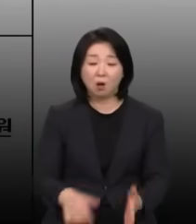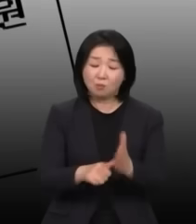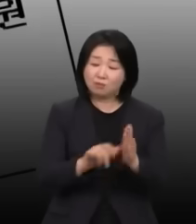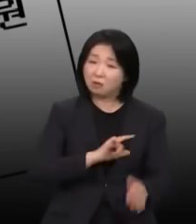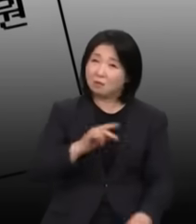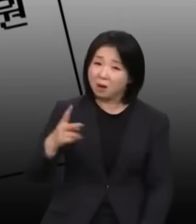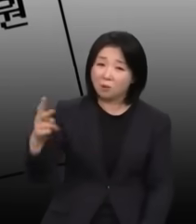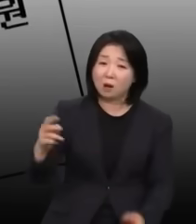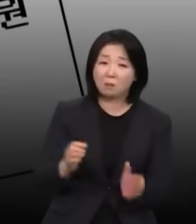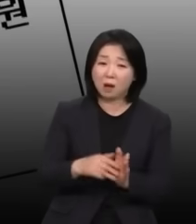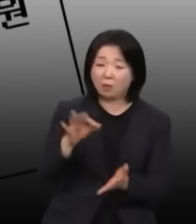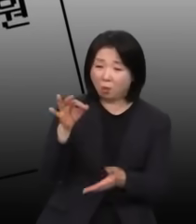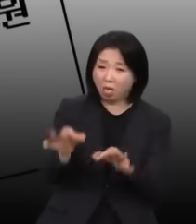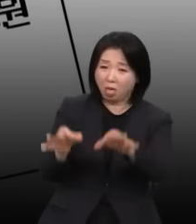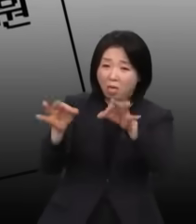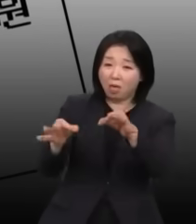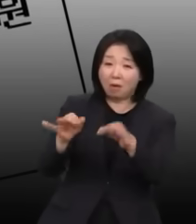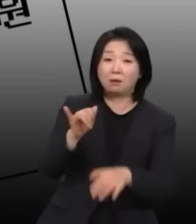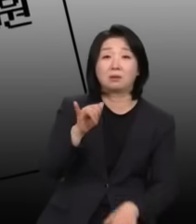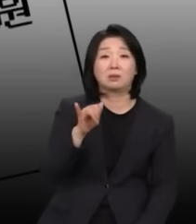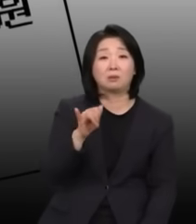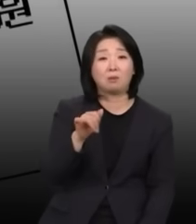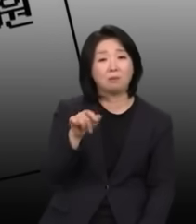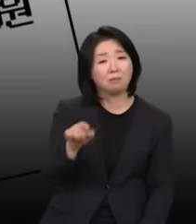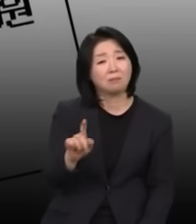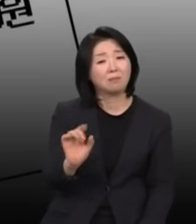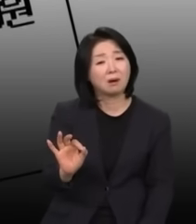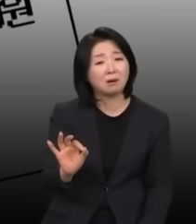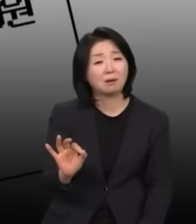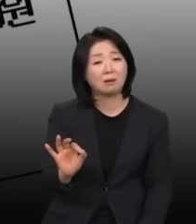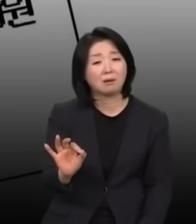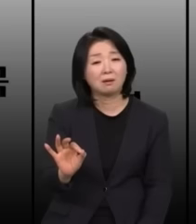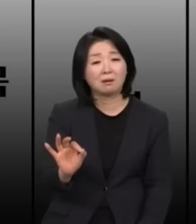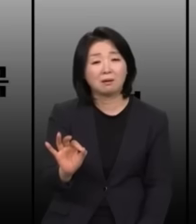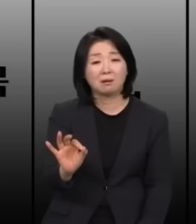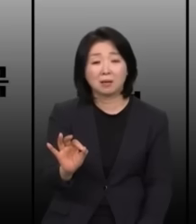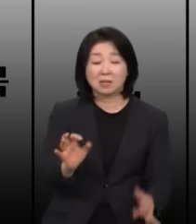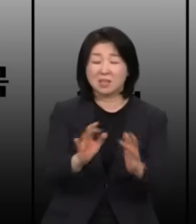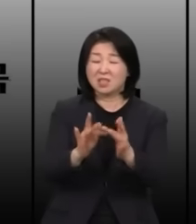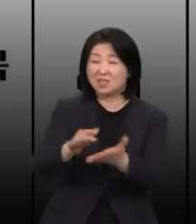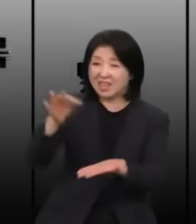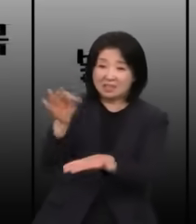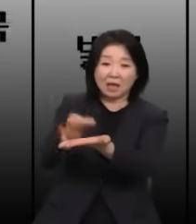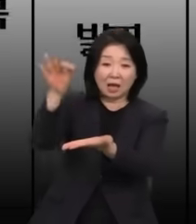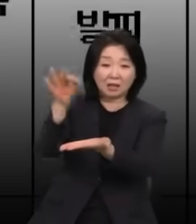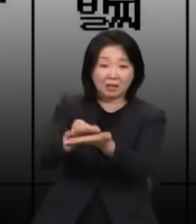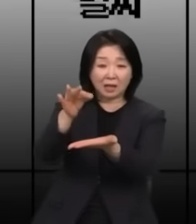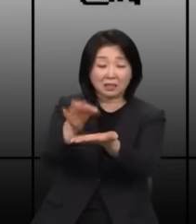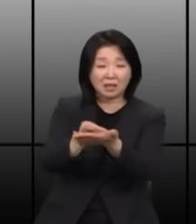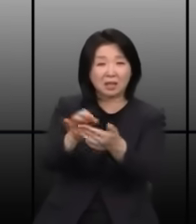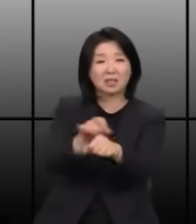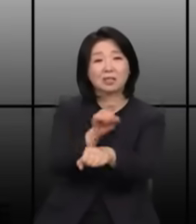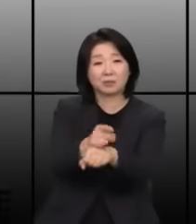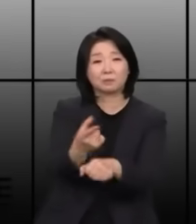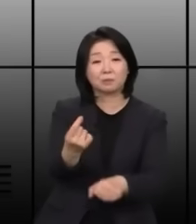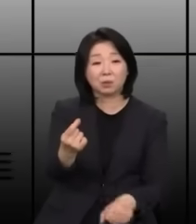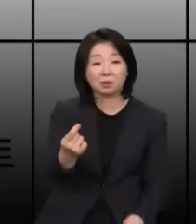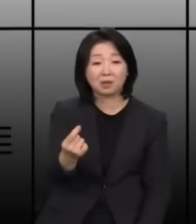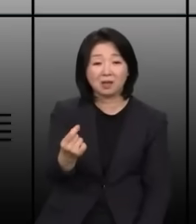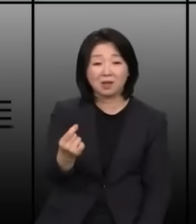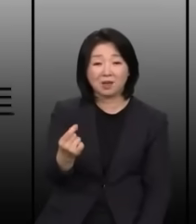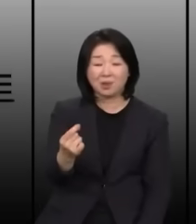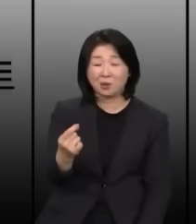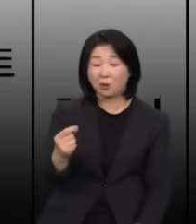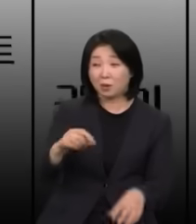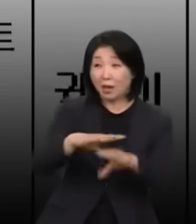바뀌고요. 가격도 수시로 바뀌고 이런 게 보면은 이제 그런 인터넷 초저가 플랫폼 특징이거든요.